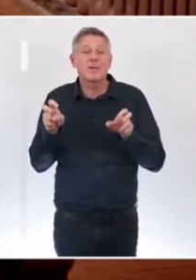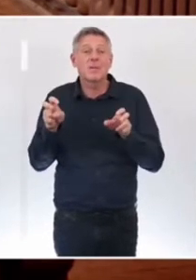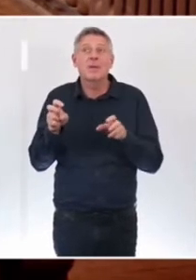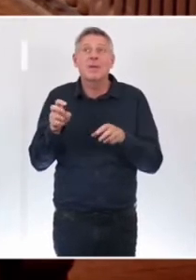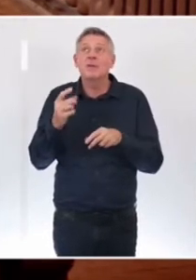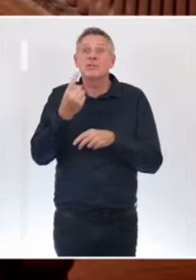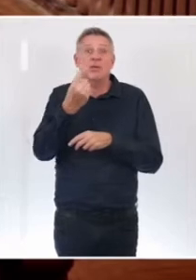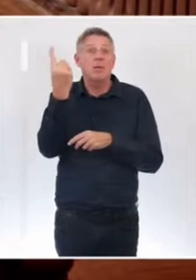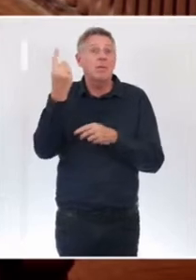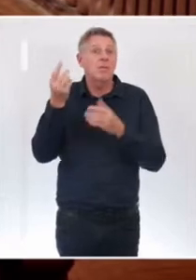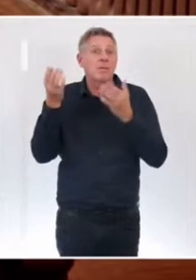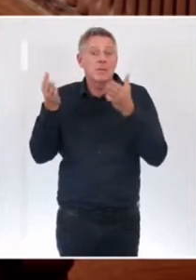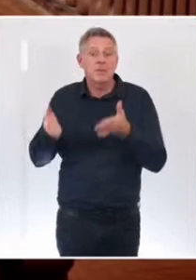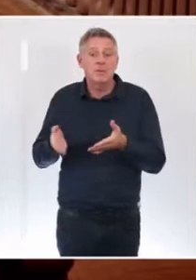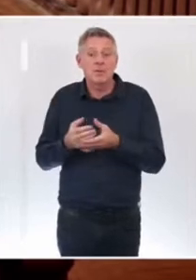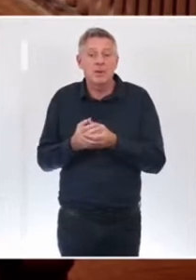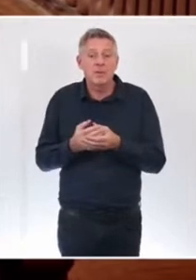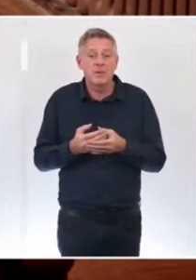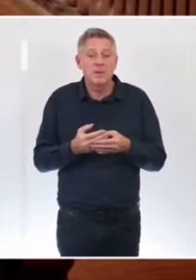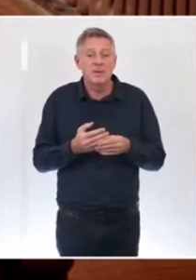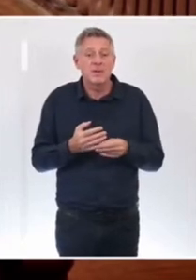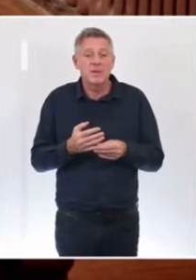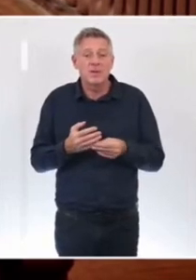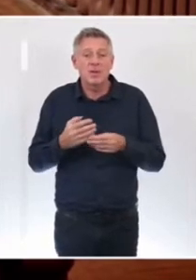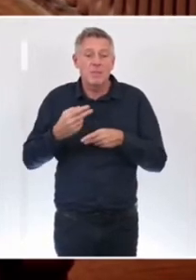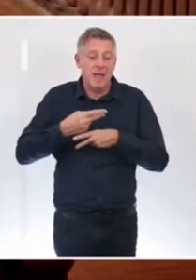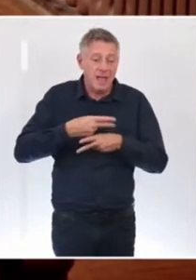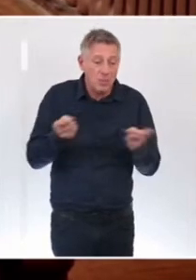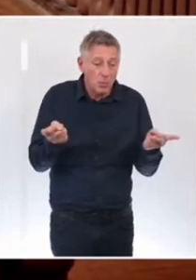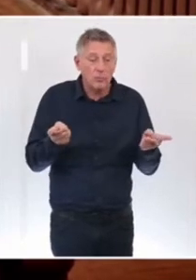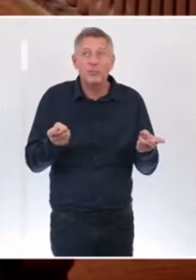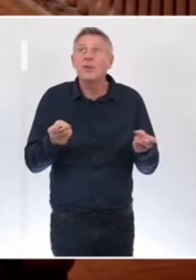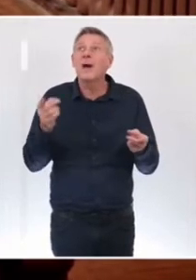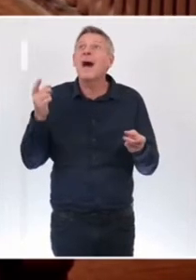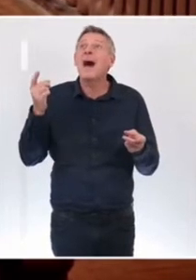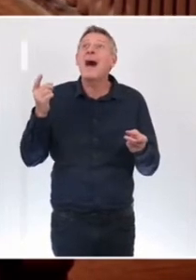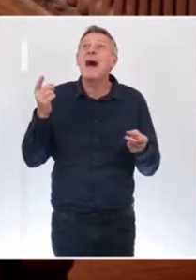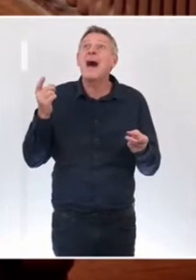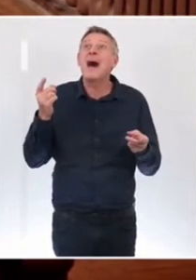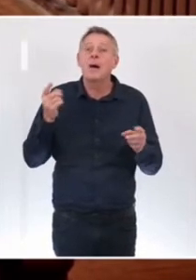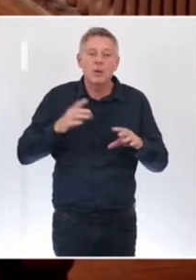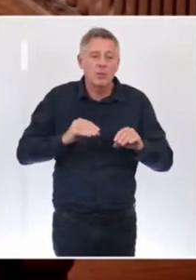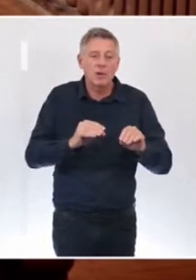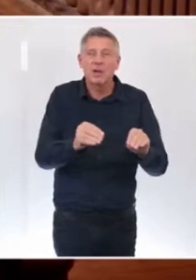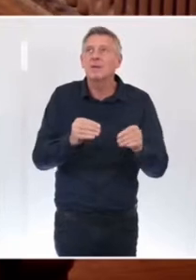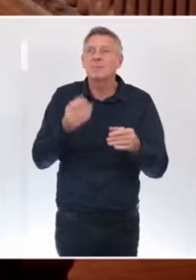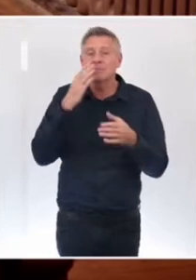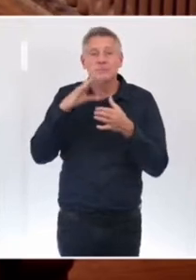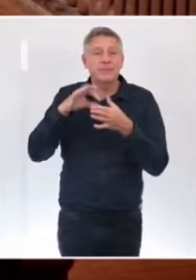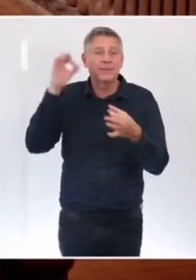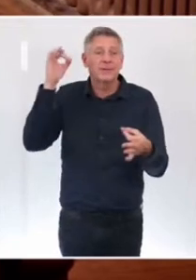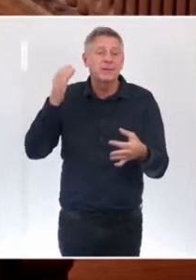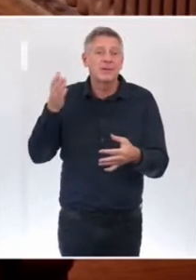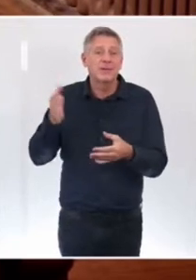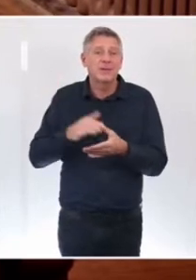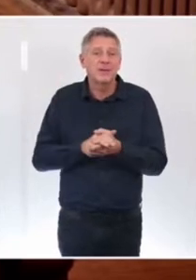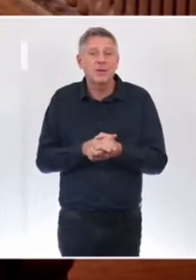été annoncé et véritablement ce qui est mis en œuvre, je le répète, au profit